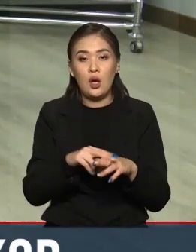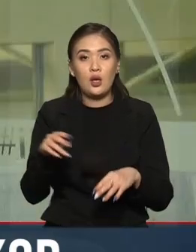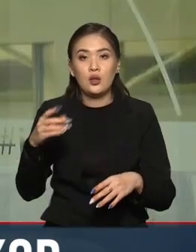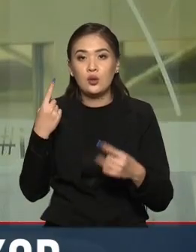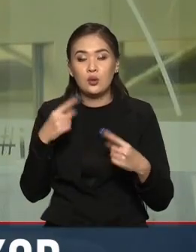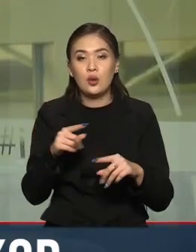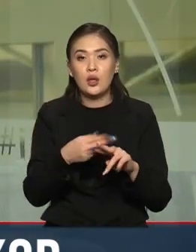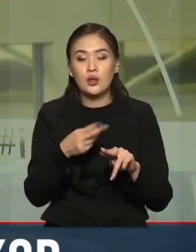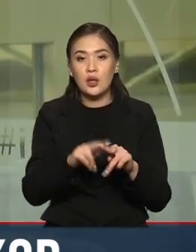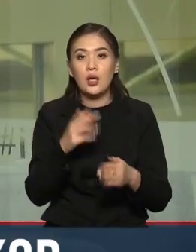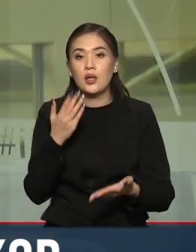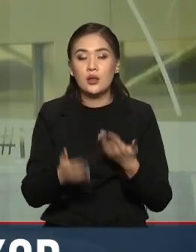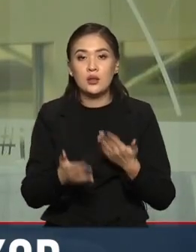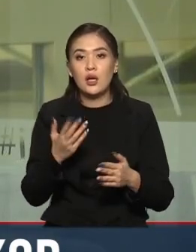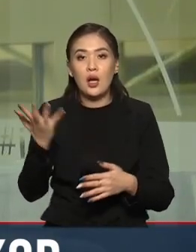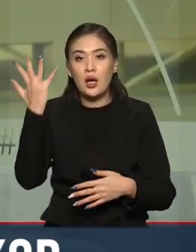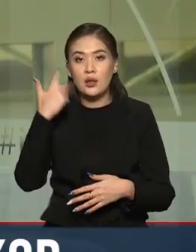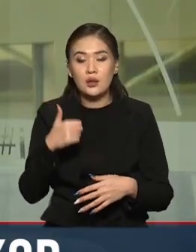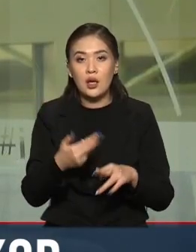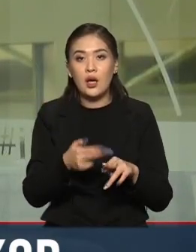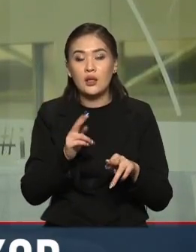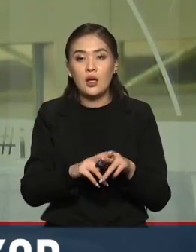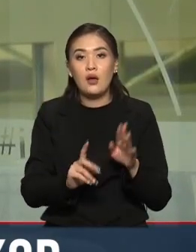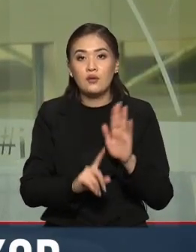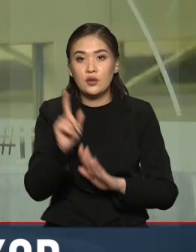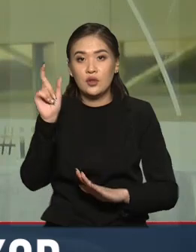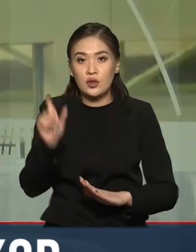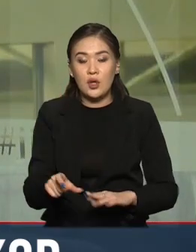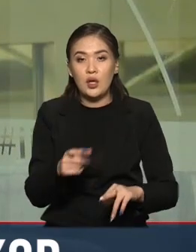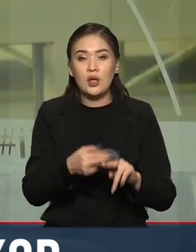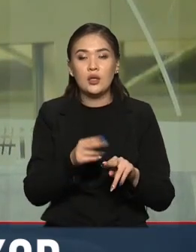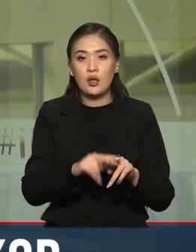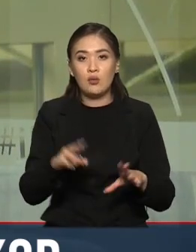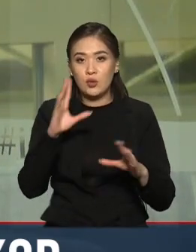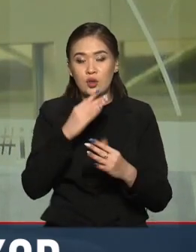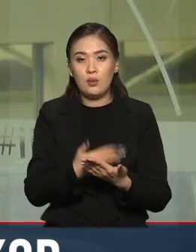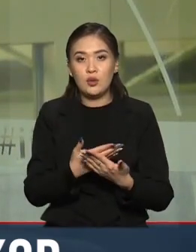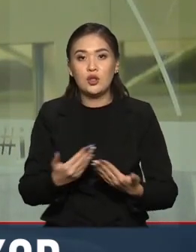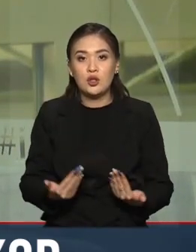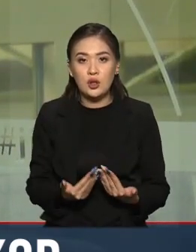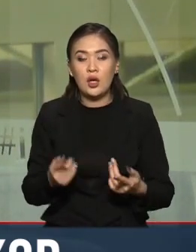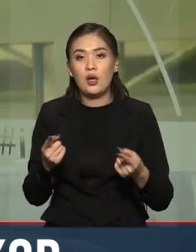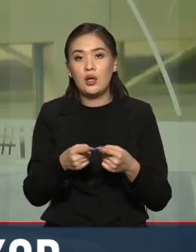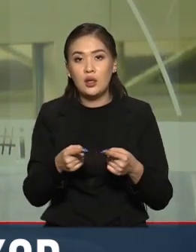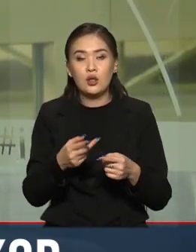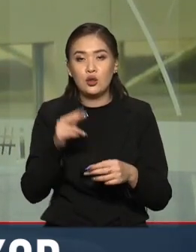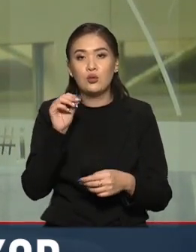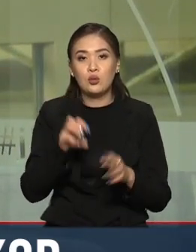Все равно, если там когда выселится этот человек, он же все равно где-то будет жить и арендовывать. Так лучше пусть у себя